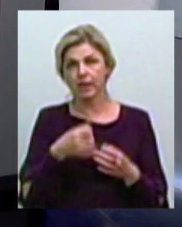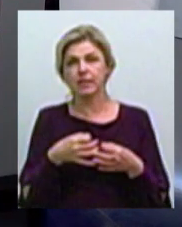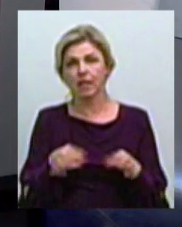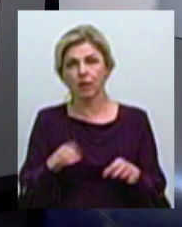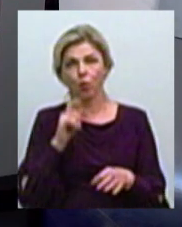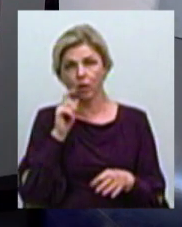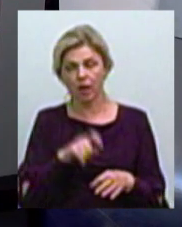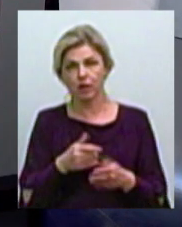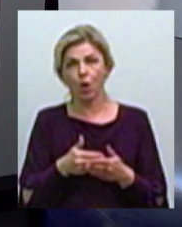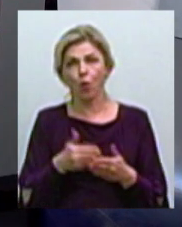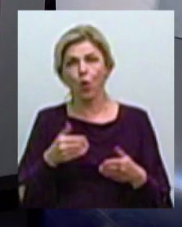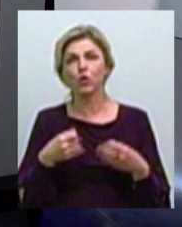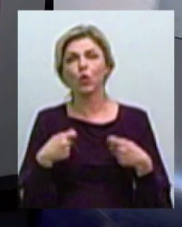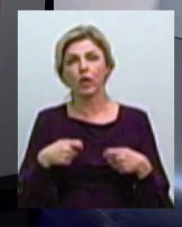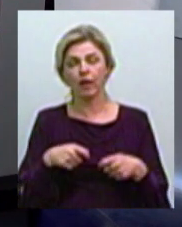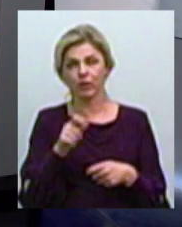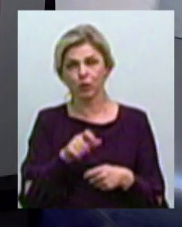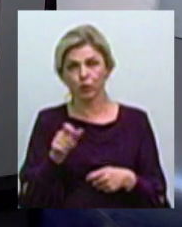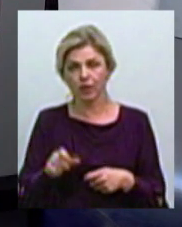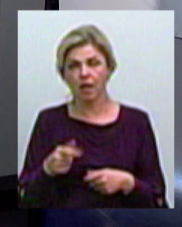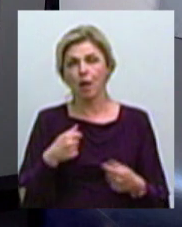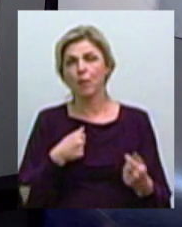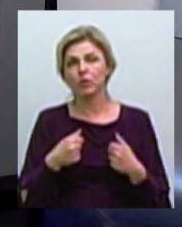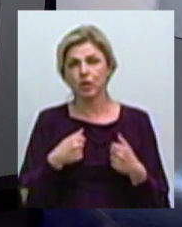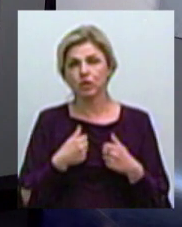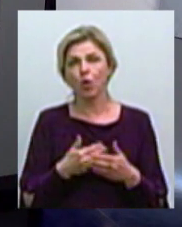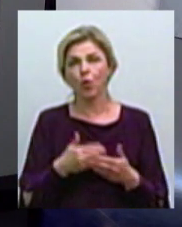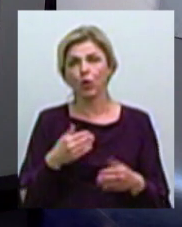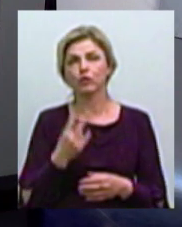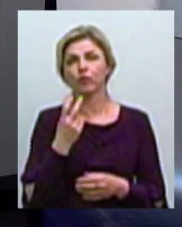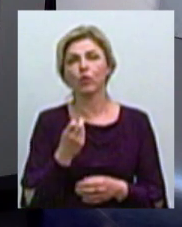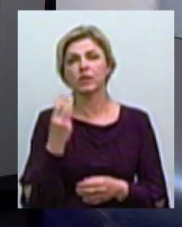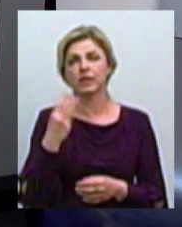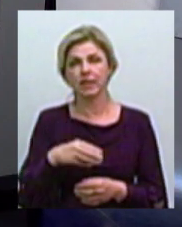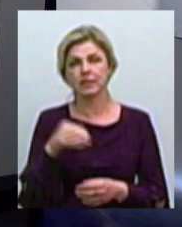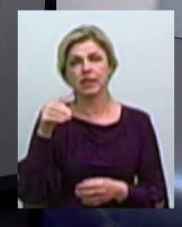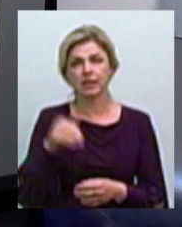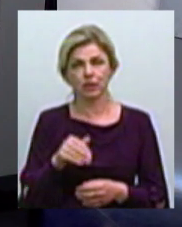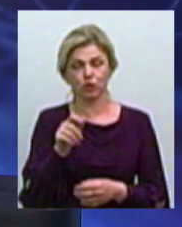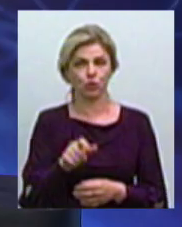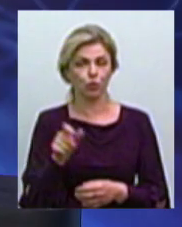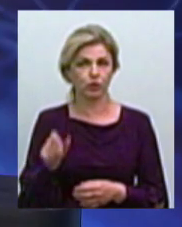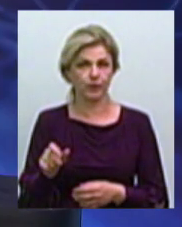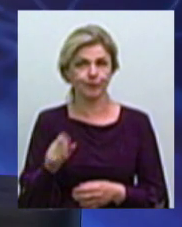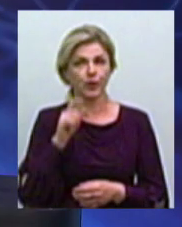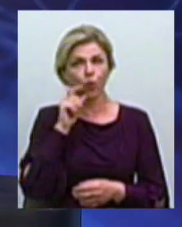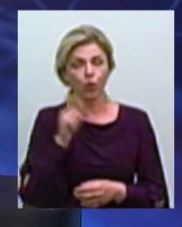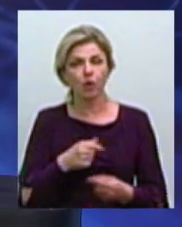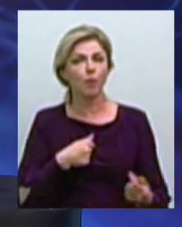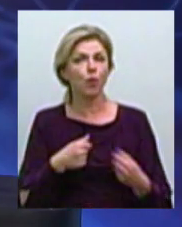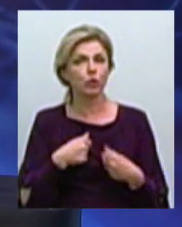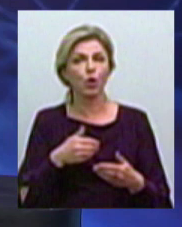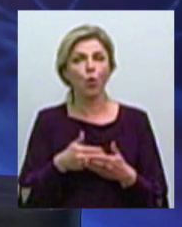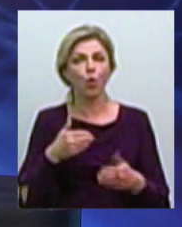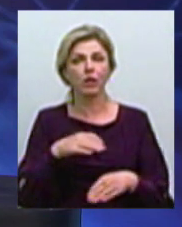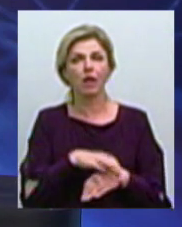торгівлі людьми постраждали понад 230 тисяч осіб. Українці потерпають від сучасного рабства як